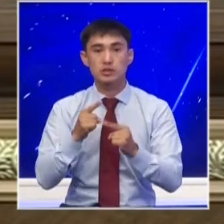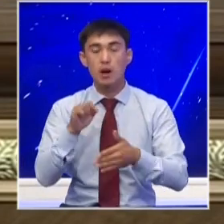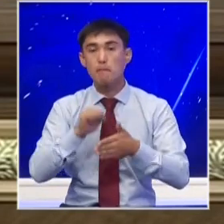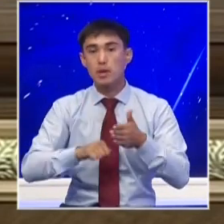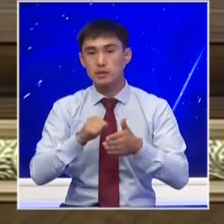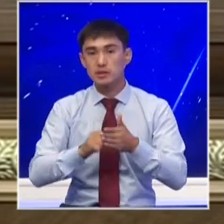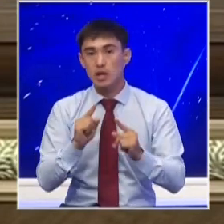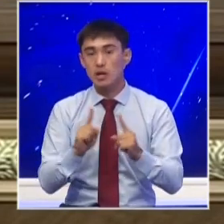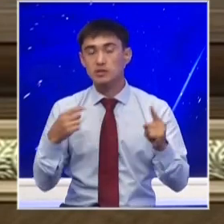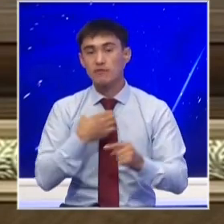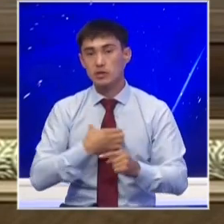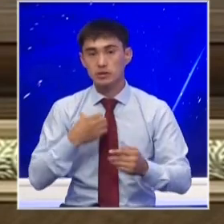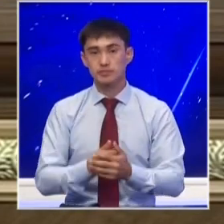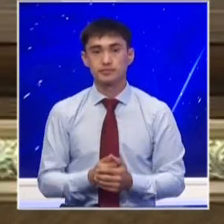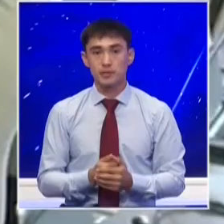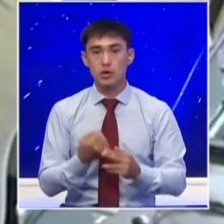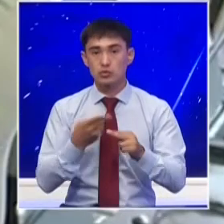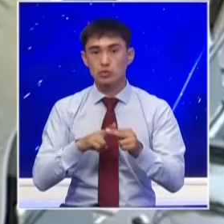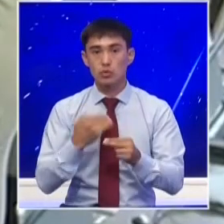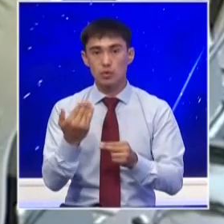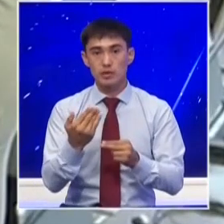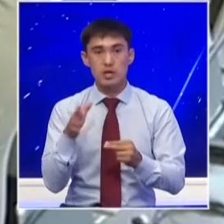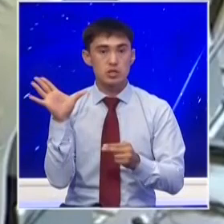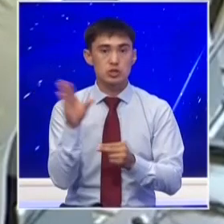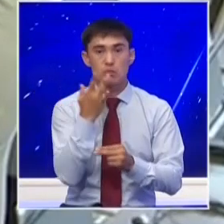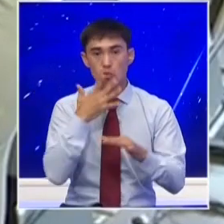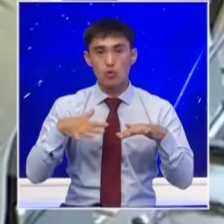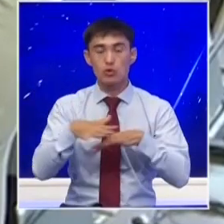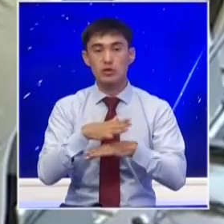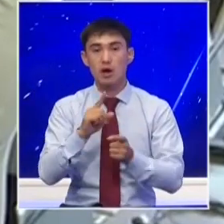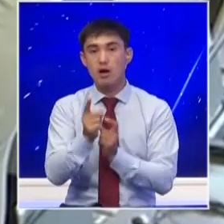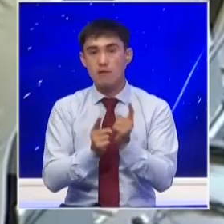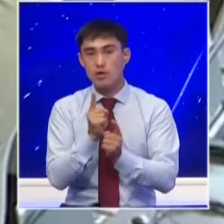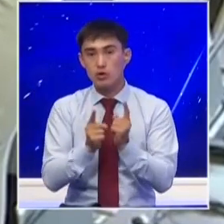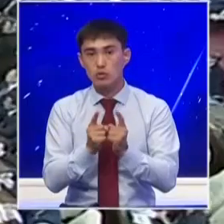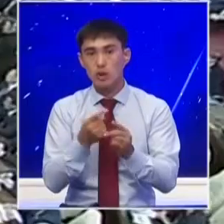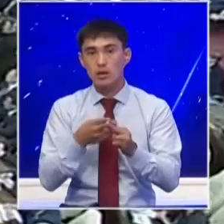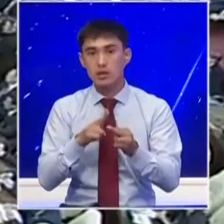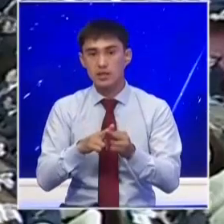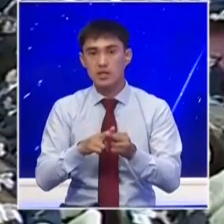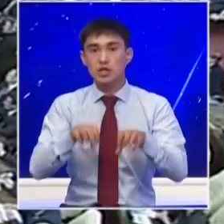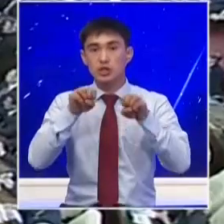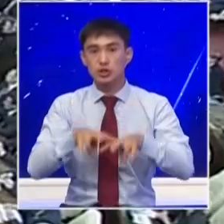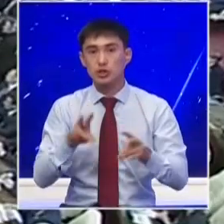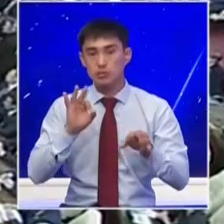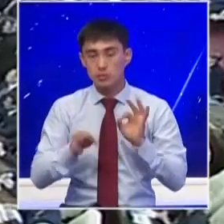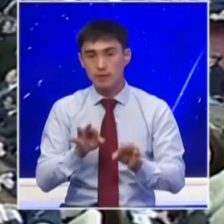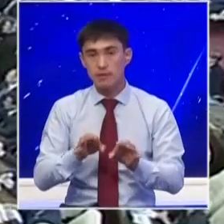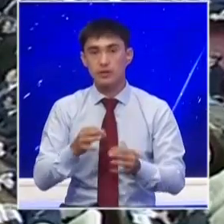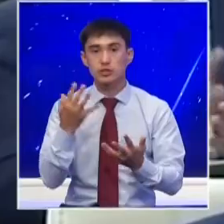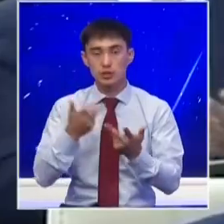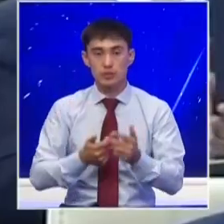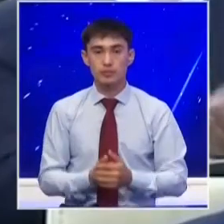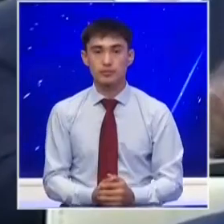қатысты аса маңызды мәселе. Сондықтан оны жалпы ұлттық референдум арқылы шешкен жөн деп